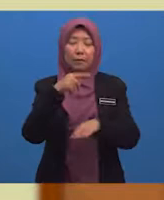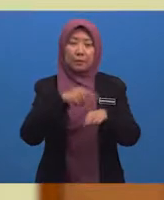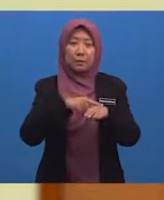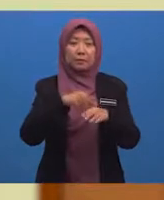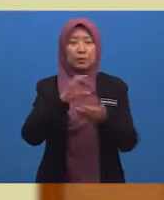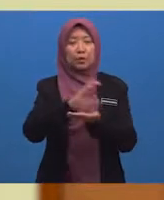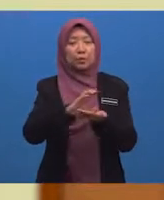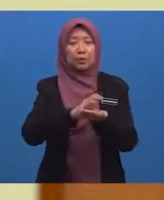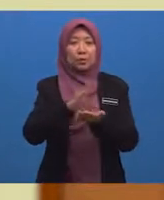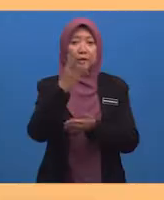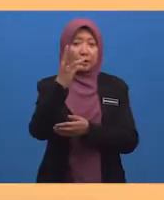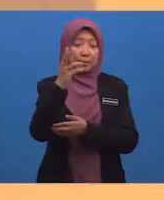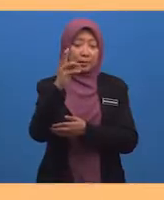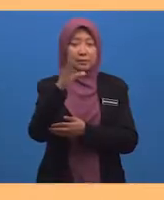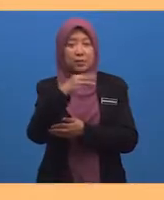Masihi.